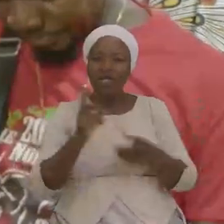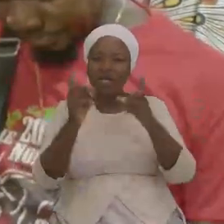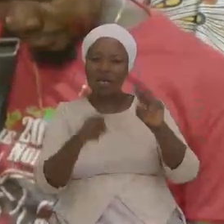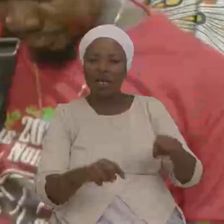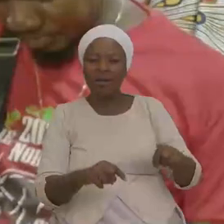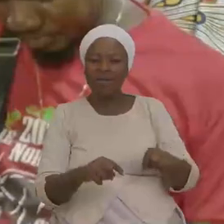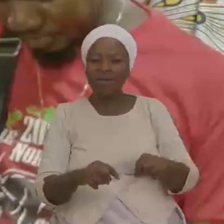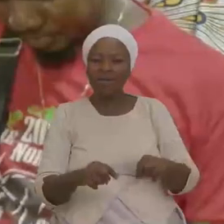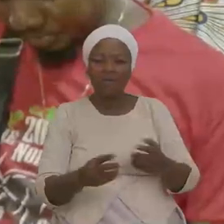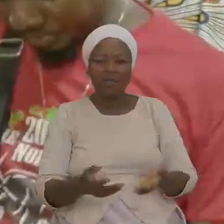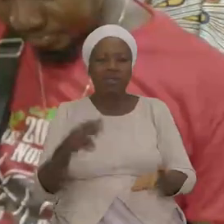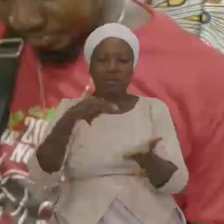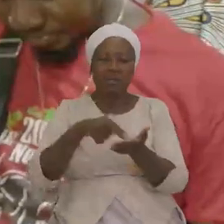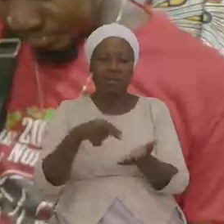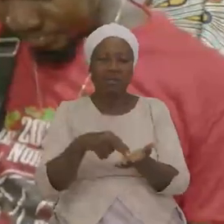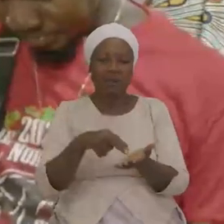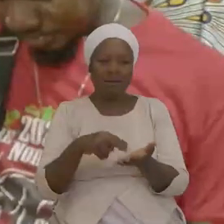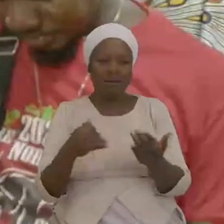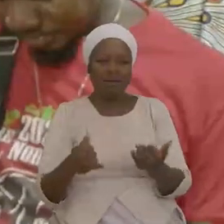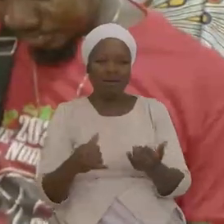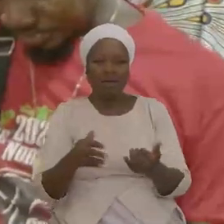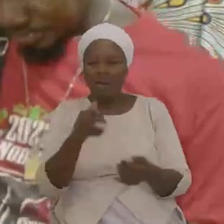viens. Lève-toi là-bas.